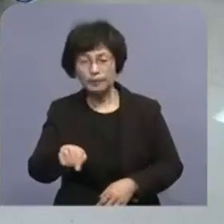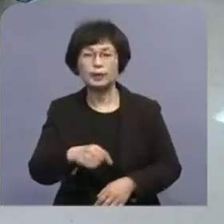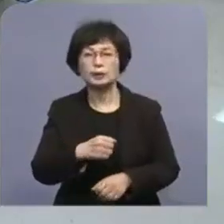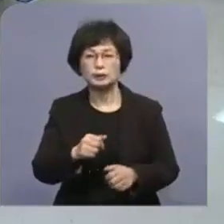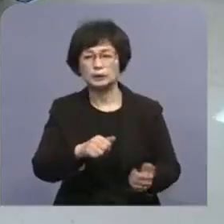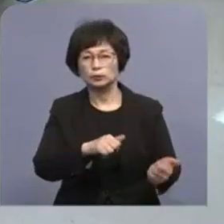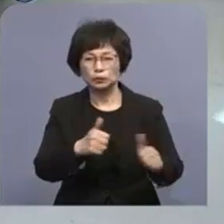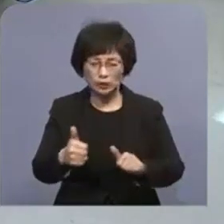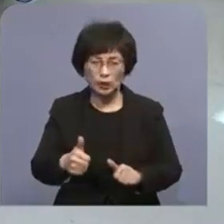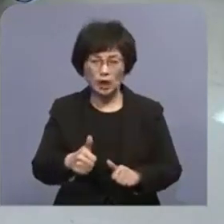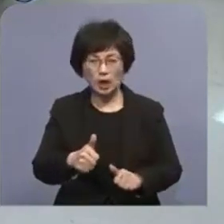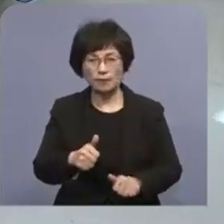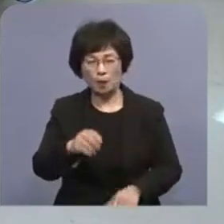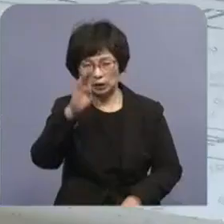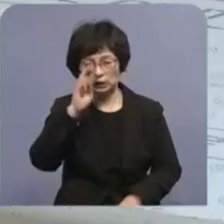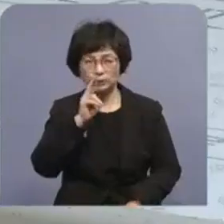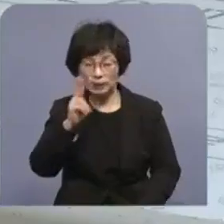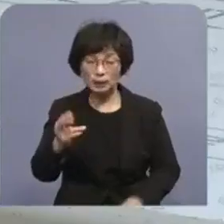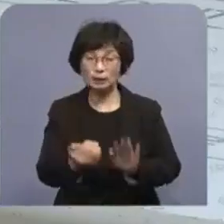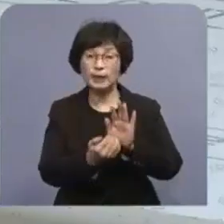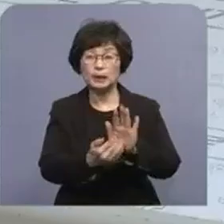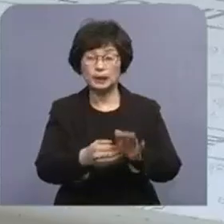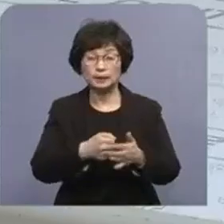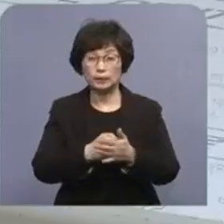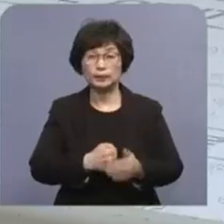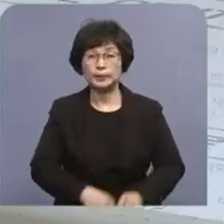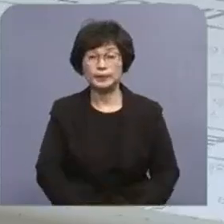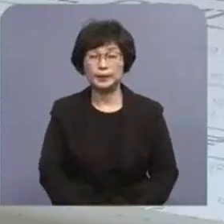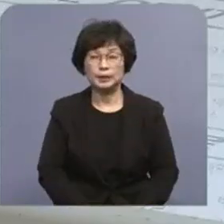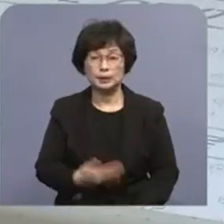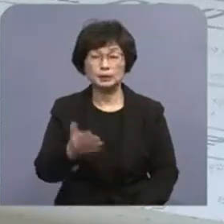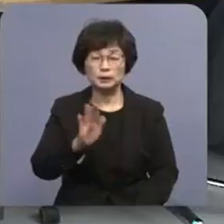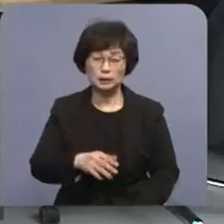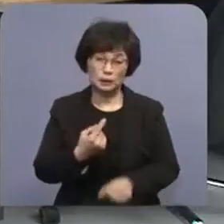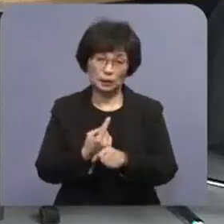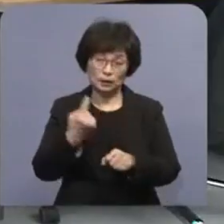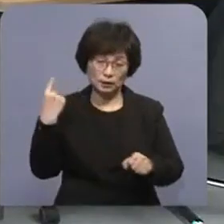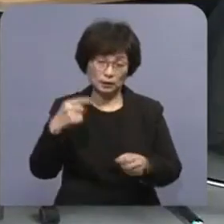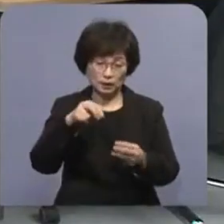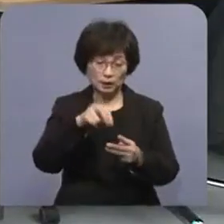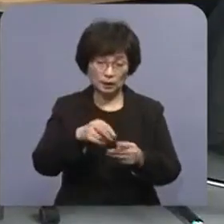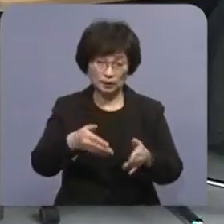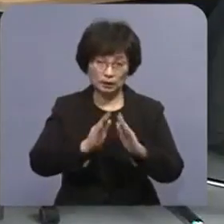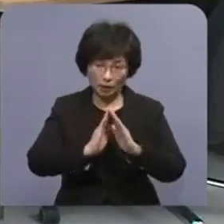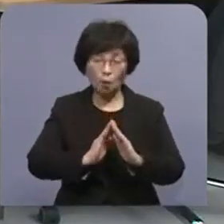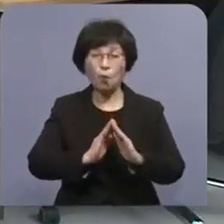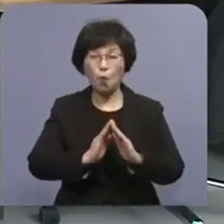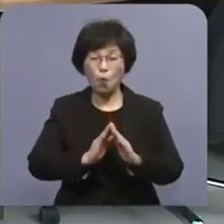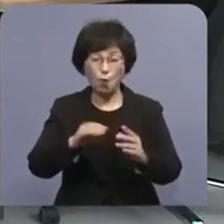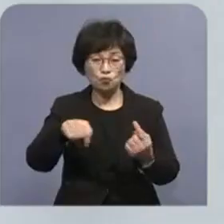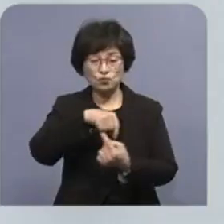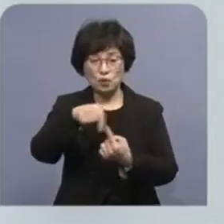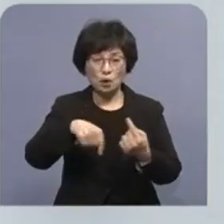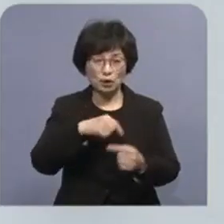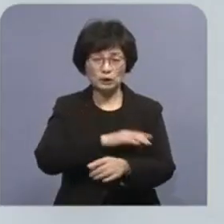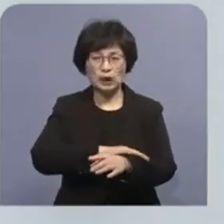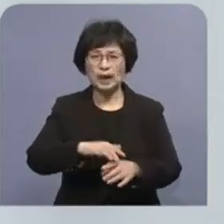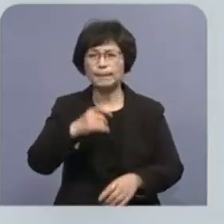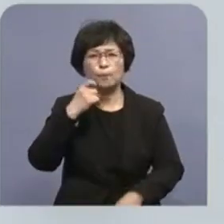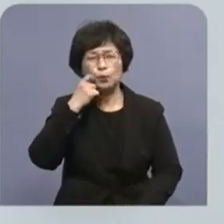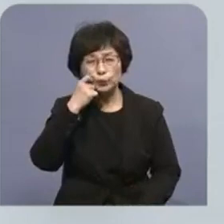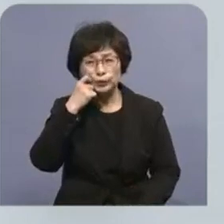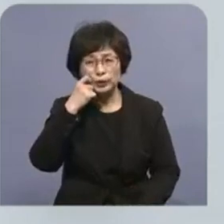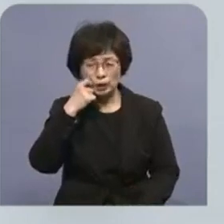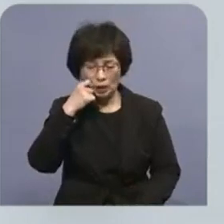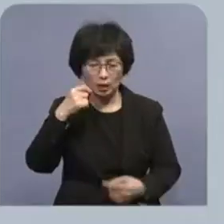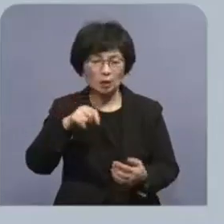중증으로 악화하는 걸 막을 수 있기 때문입니다 하지만 지난해 센터를 설치하고도 운영을 제대로 못할만큼